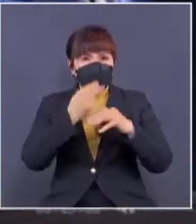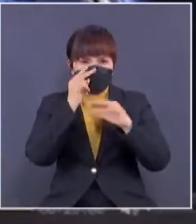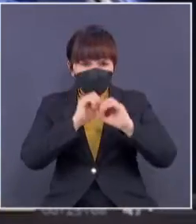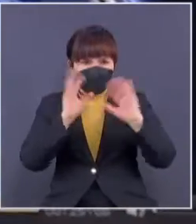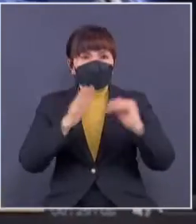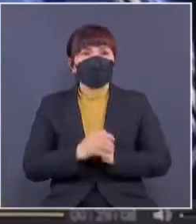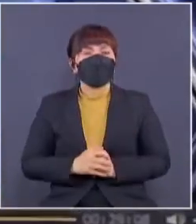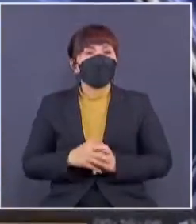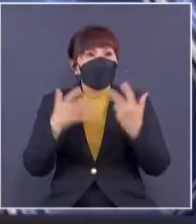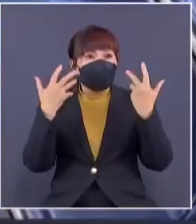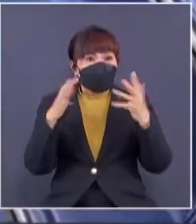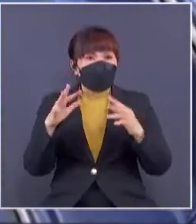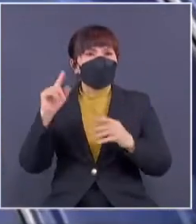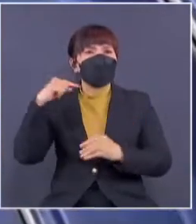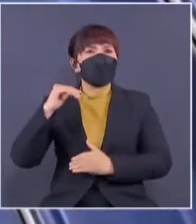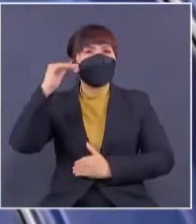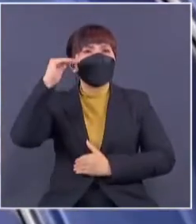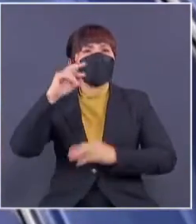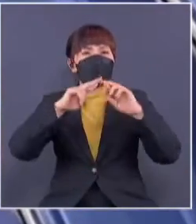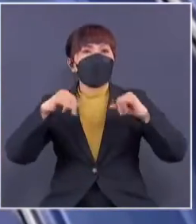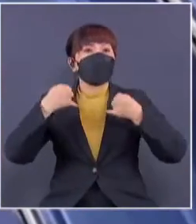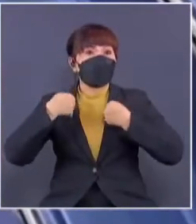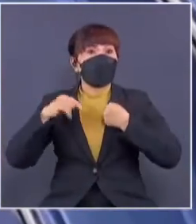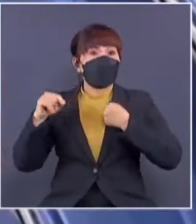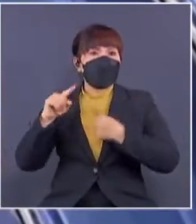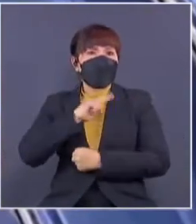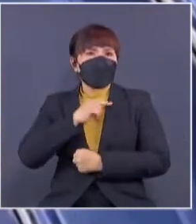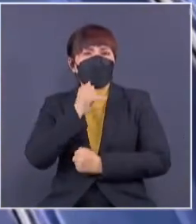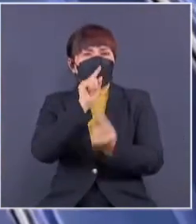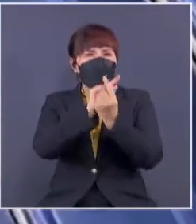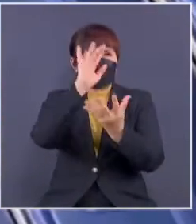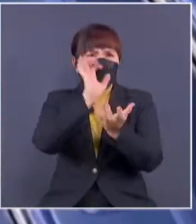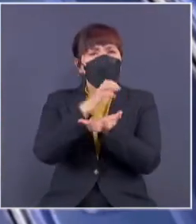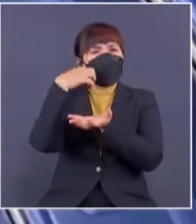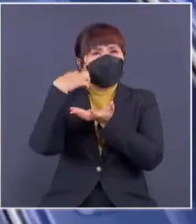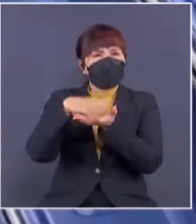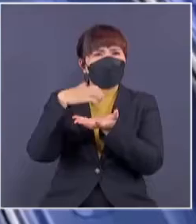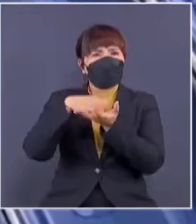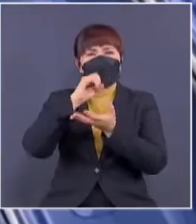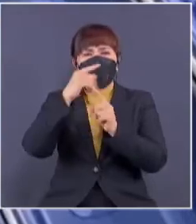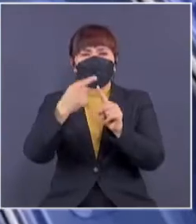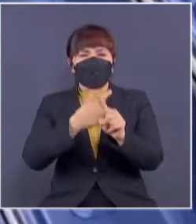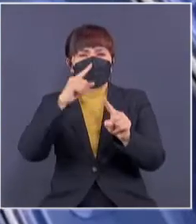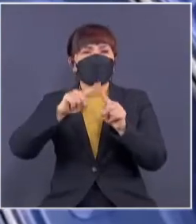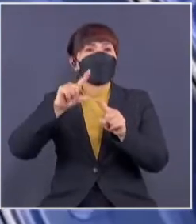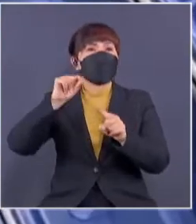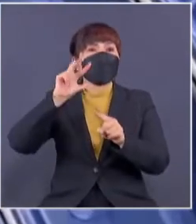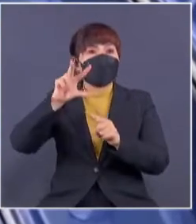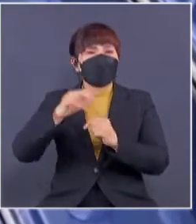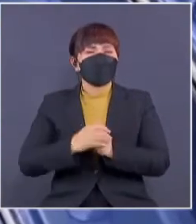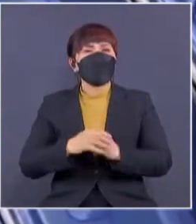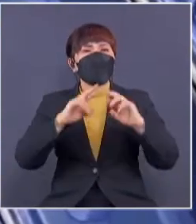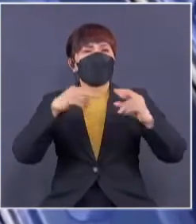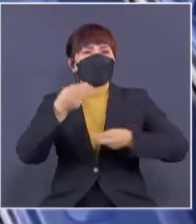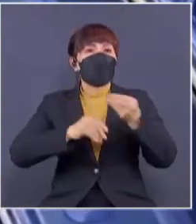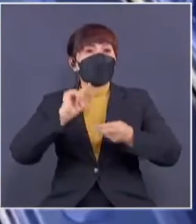พี่สาวของเจ้าของร้านเขาก็เข้าแจ้งความได้บอกว่าวันที่23มีนาคมที่ผ่านมาแม่แล้วก็น้องชายอยู่ที่ร้านท